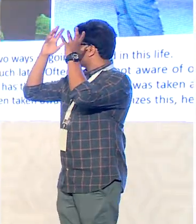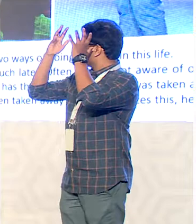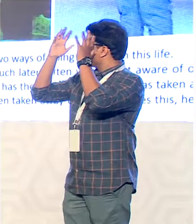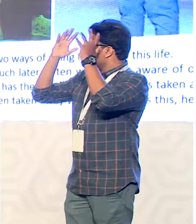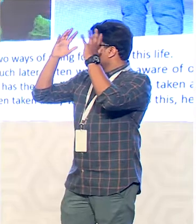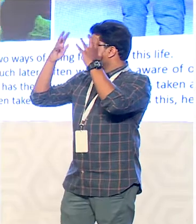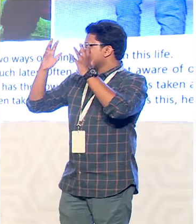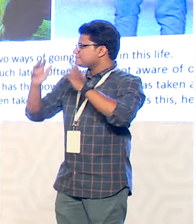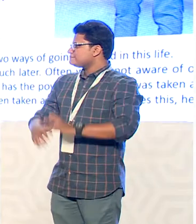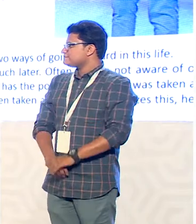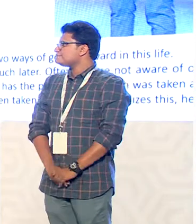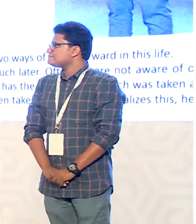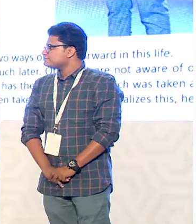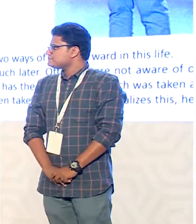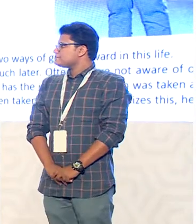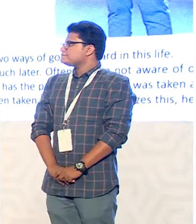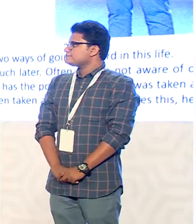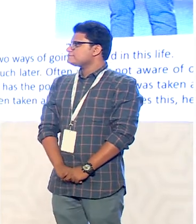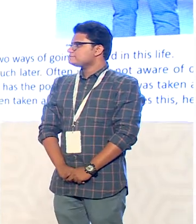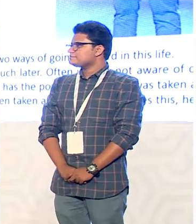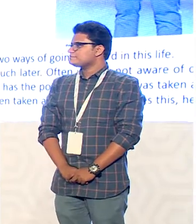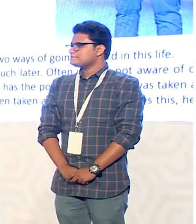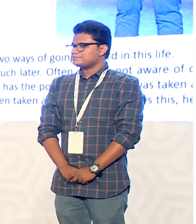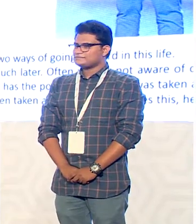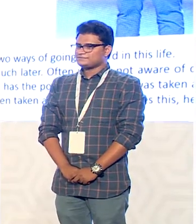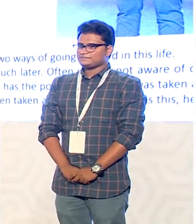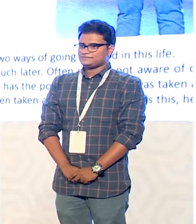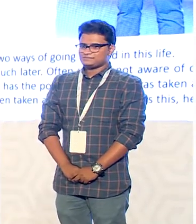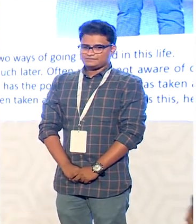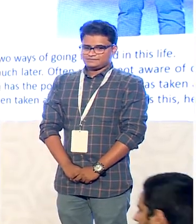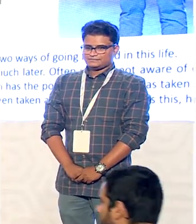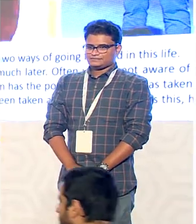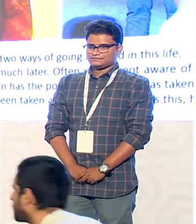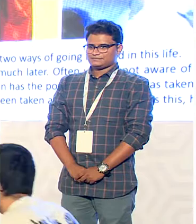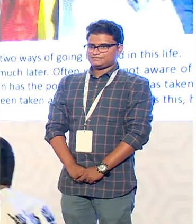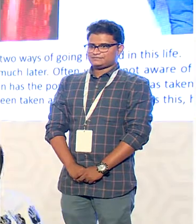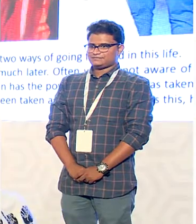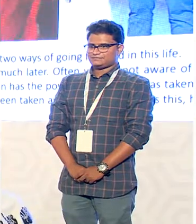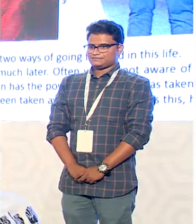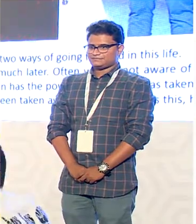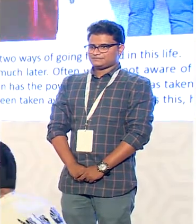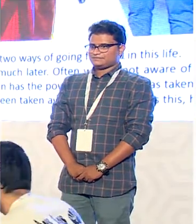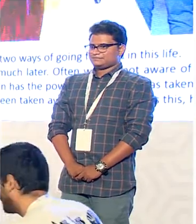जाओ पतंग लेके अपने ही रंग लेके आसमां का शाम में आना आज हमें है सजाना